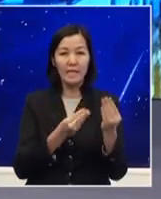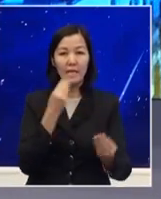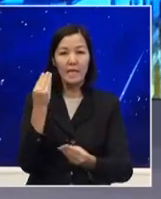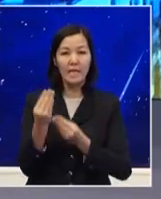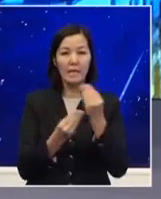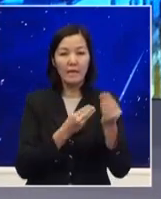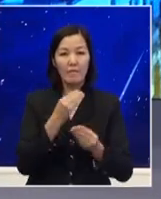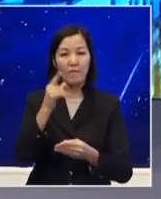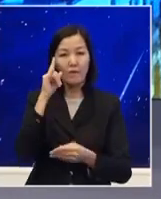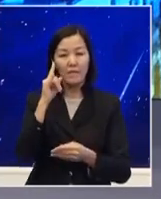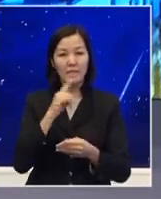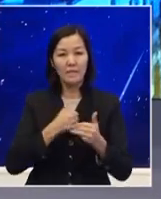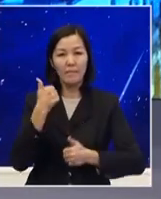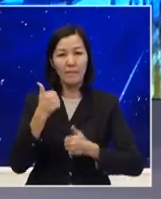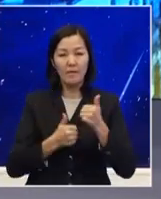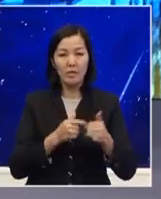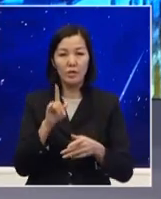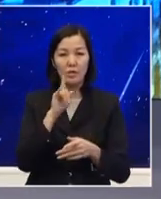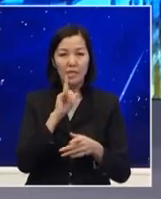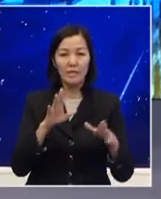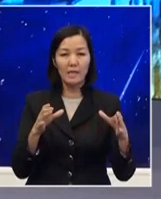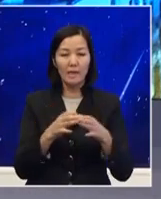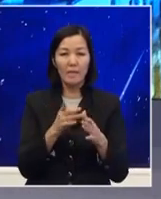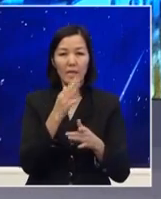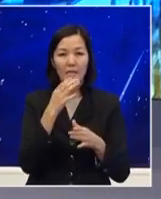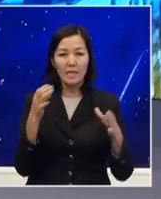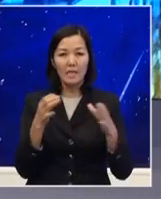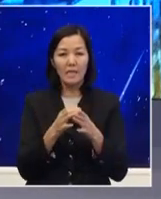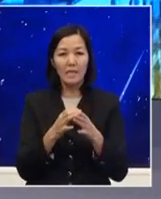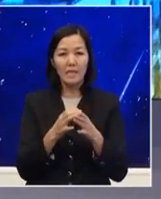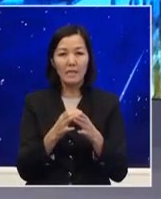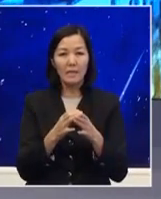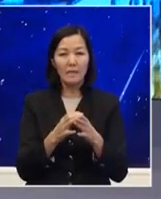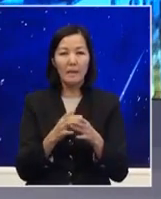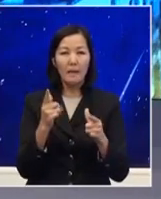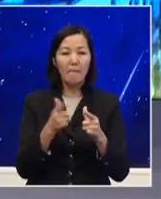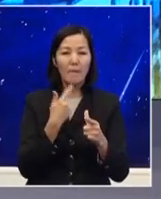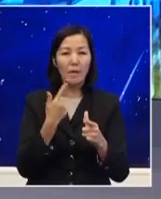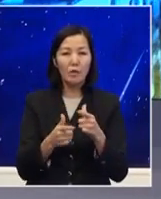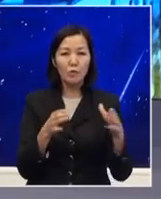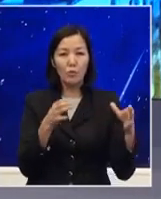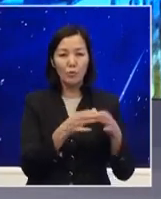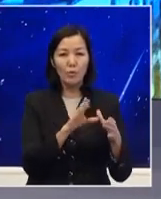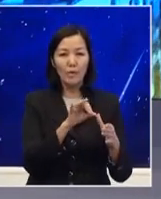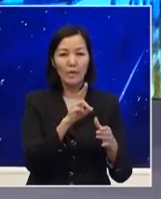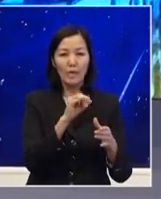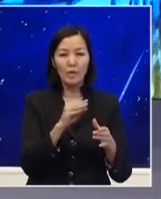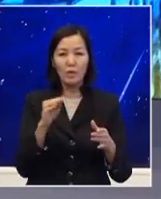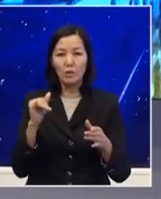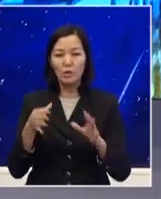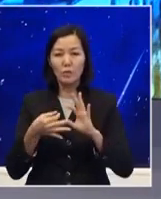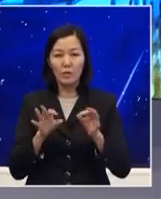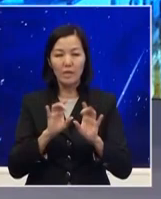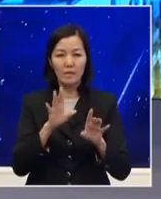чемпионата Казахстана по волейболу среди женских команд национальной лиги. Обзор схватки между клубами «Иртыш» и «ЖТСУ» подготовил